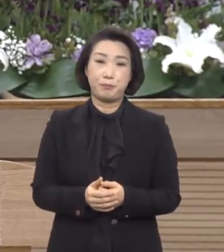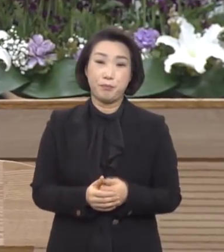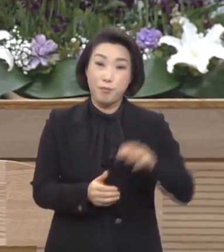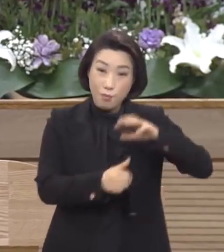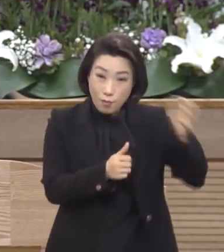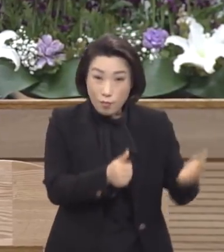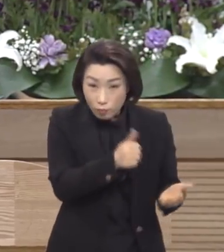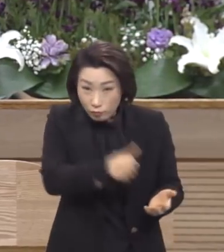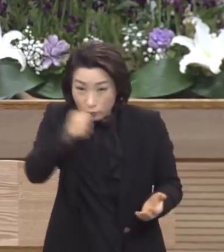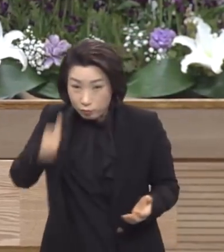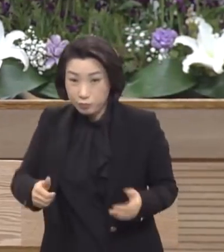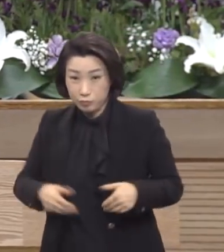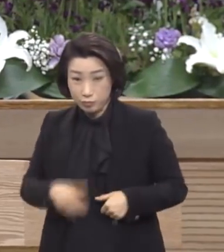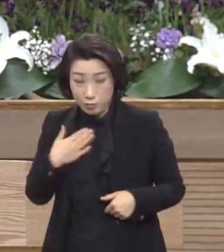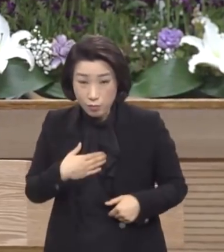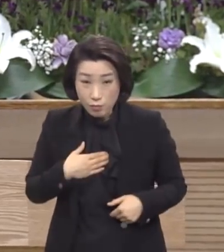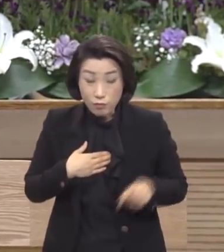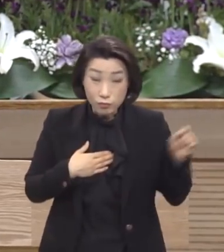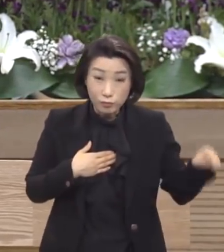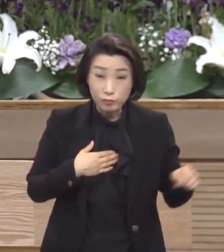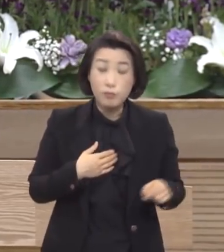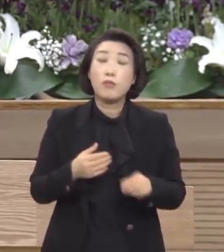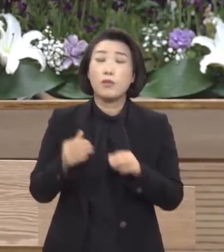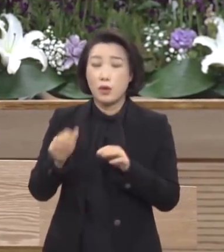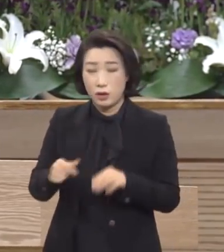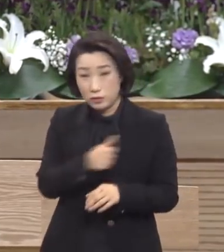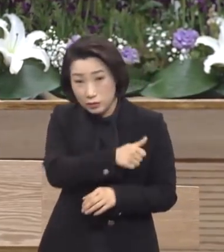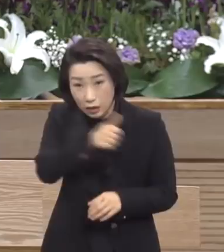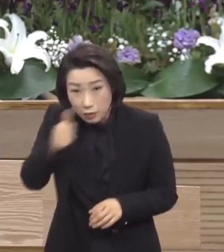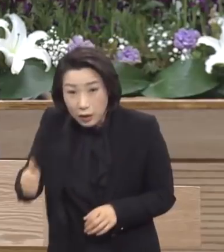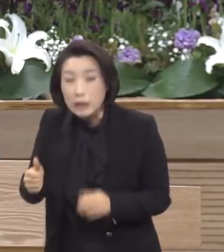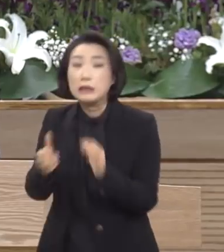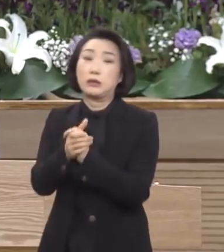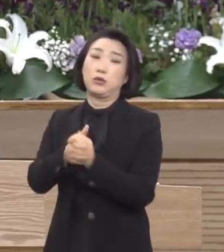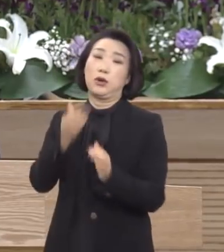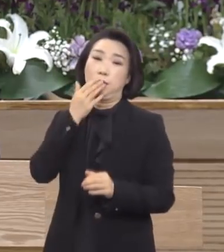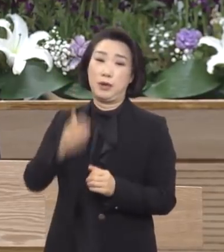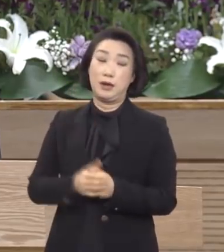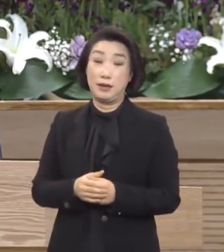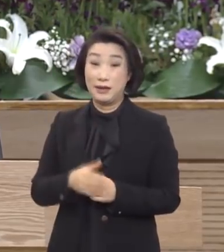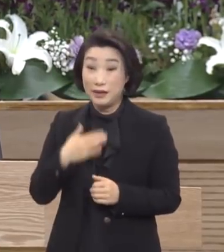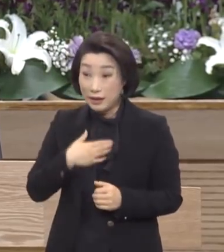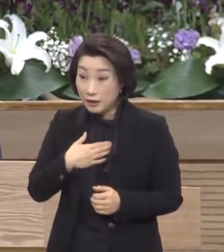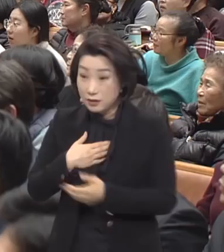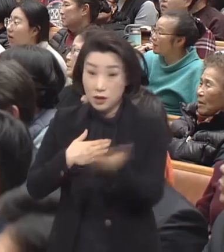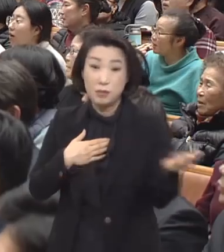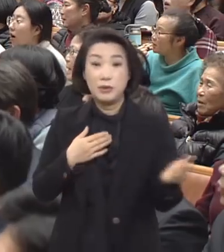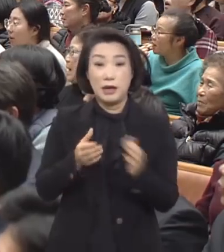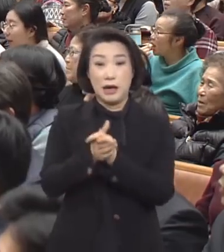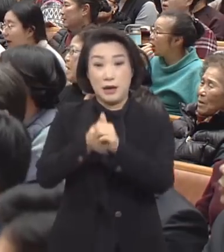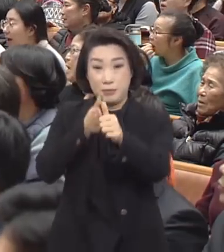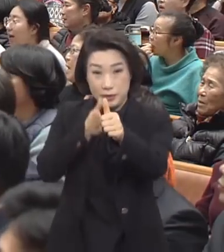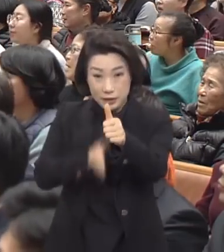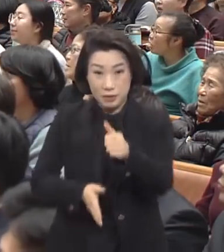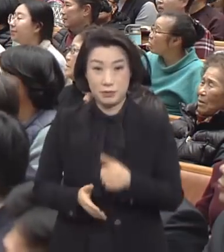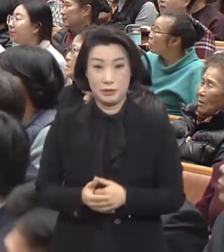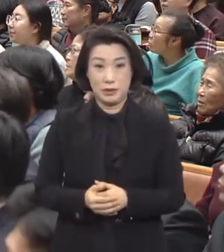거기서. 응? 거기서 놓여야 기도한다니까. 응? 알아들었으면 아멘합시다.